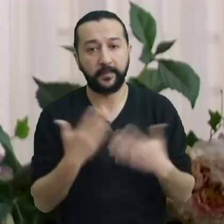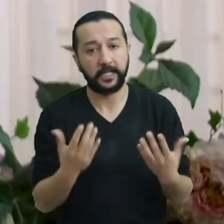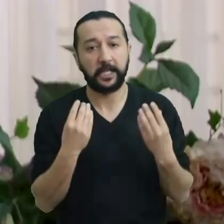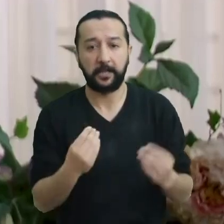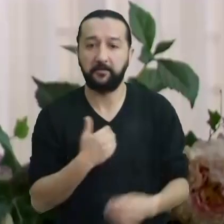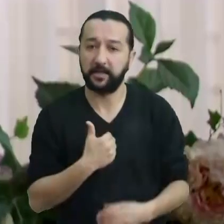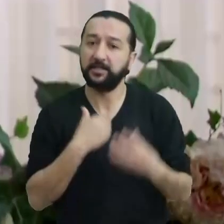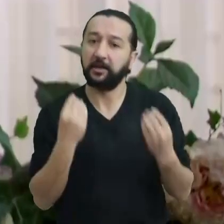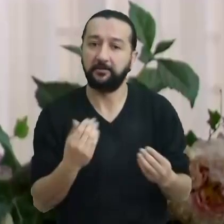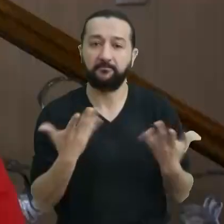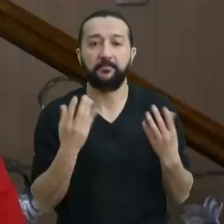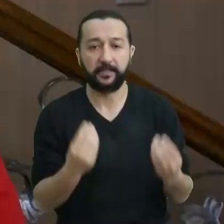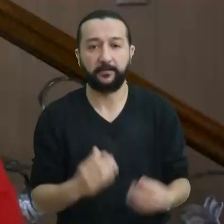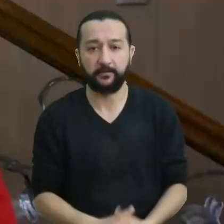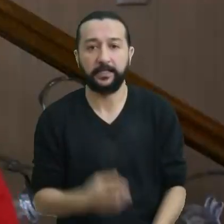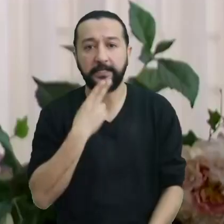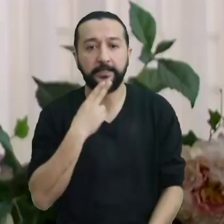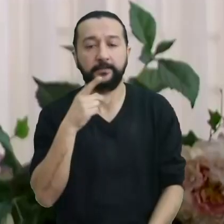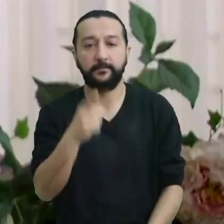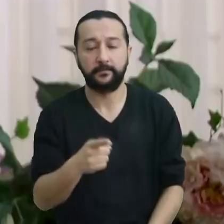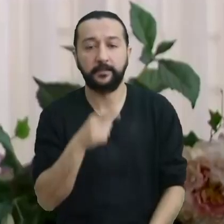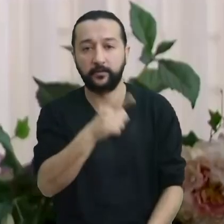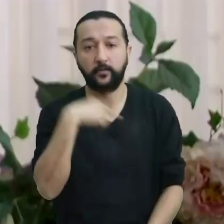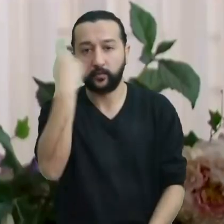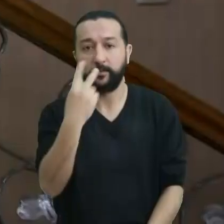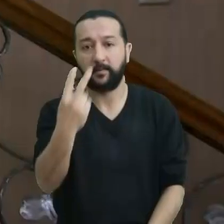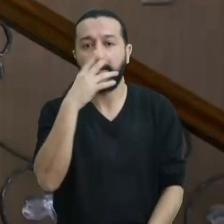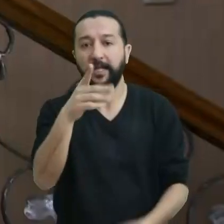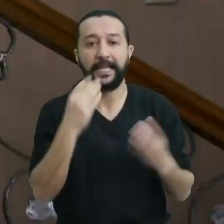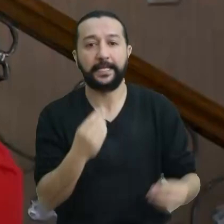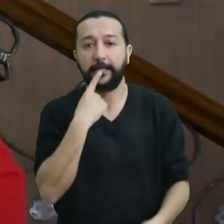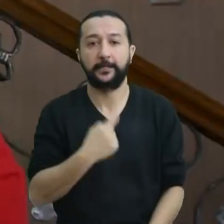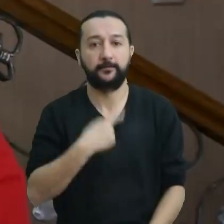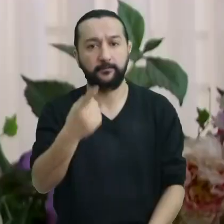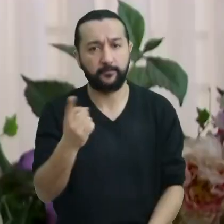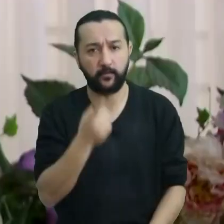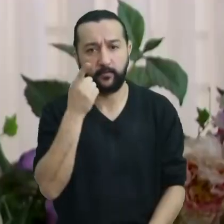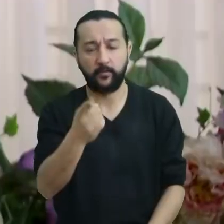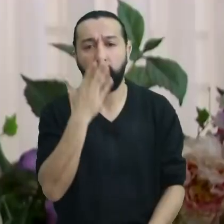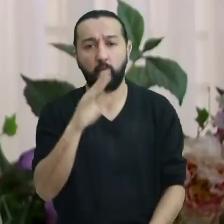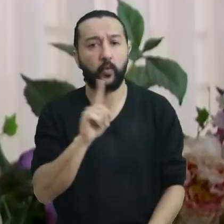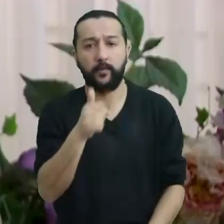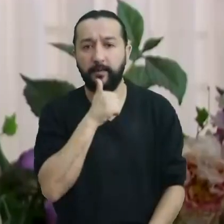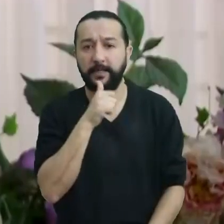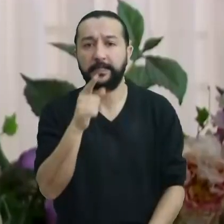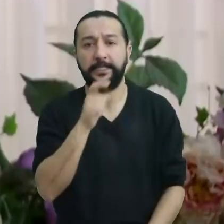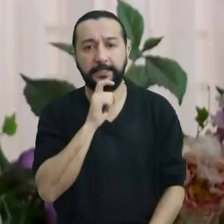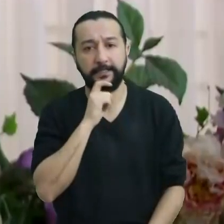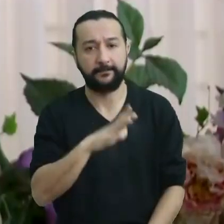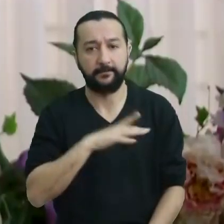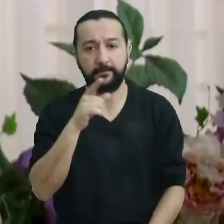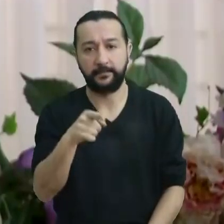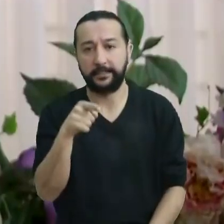İyi bence gayet iyi yani. Kızım suratıma bakmadan saçların iyi değilsin ya. Yo babişkocuğum yanlışın